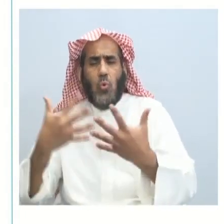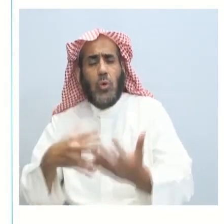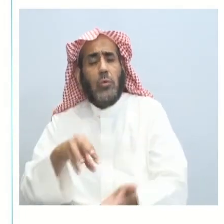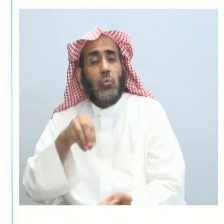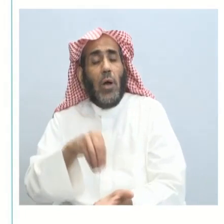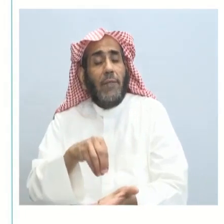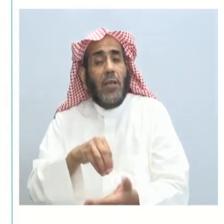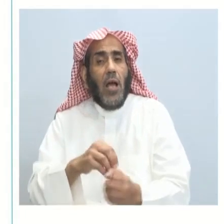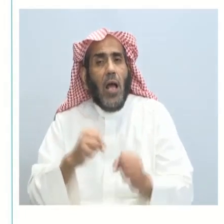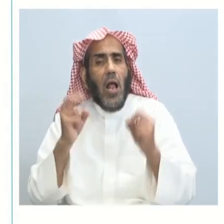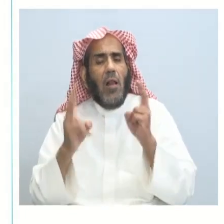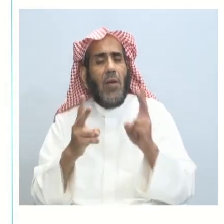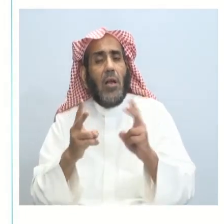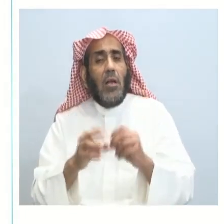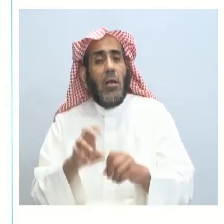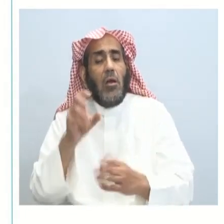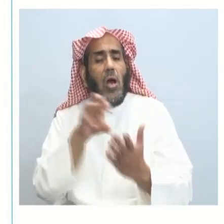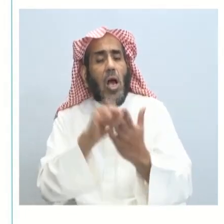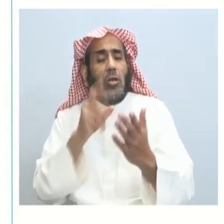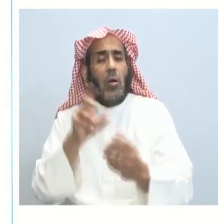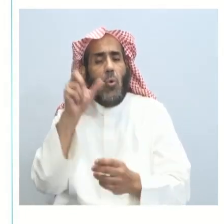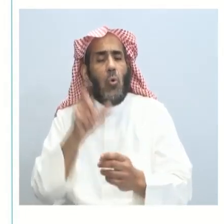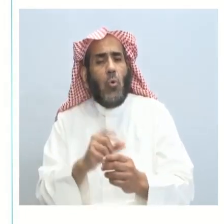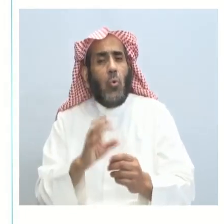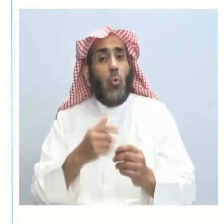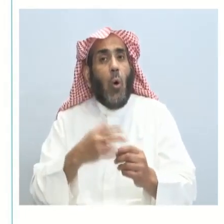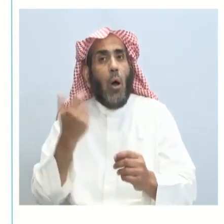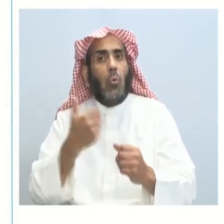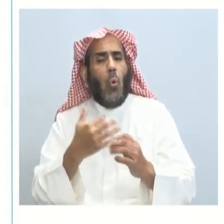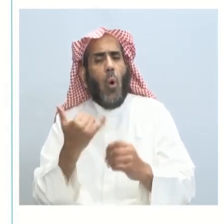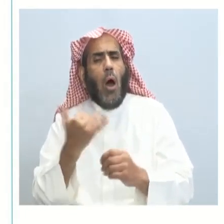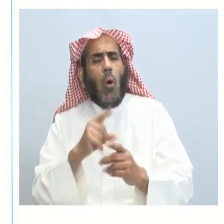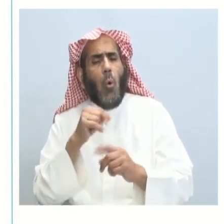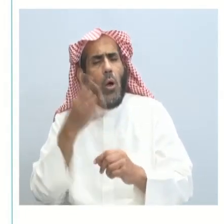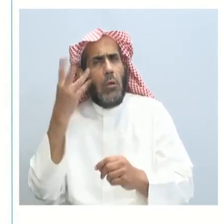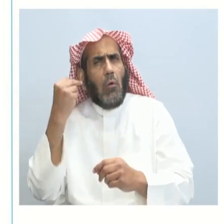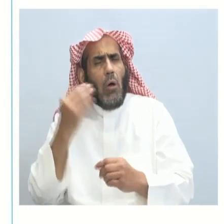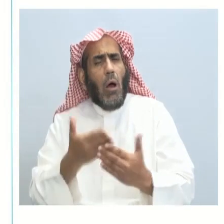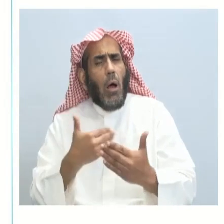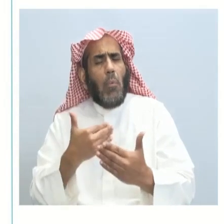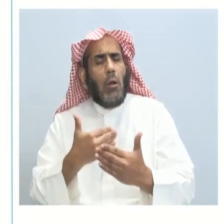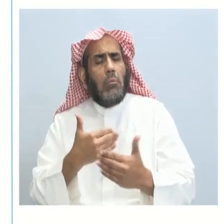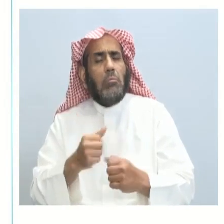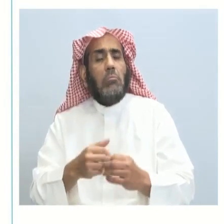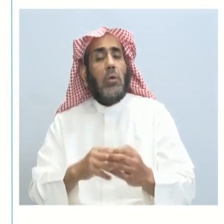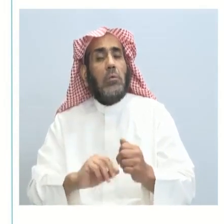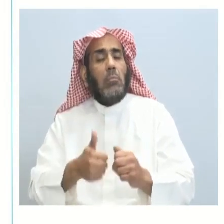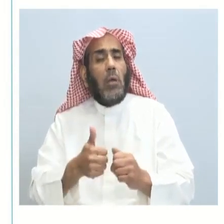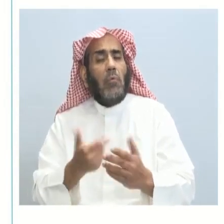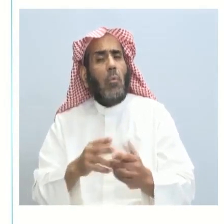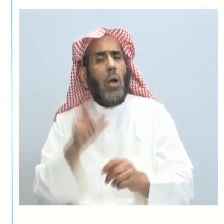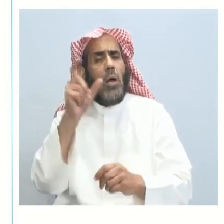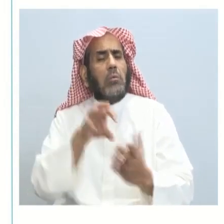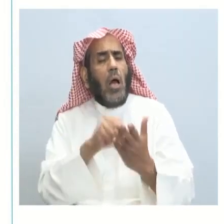الفعاليه اصحاب المصلحه خطط الطوارئ كل هذا لا بد ان تعرفه قبل ان تبدا بالفعال من هم اصحاب